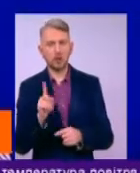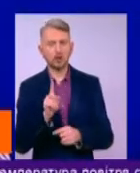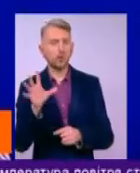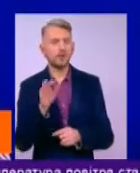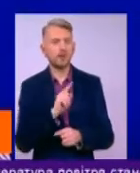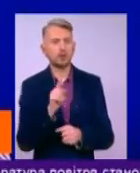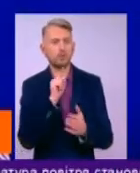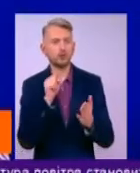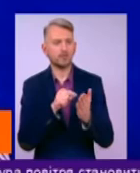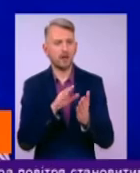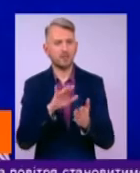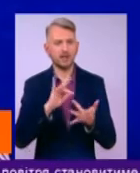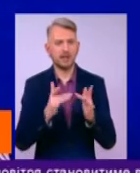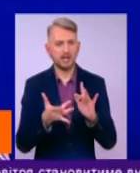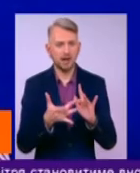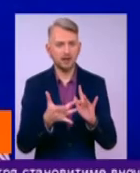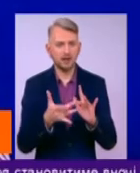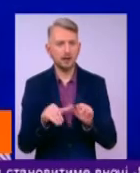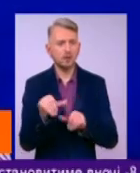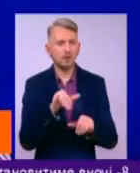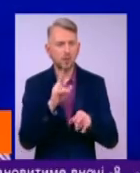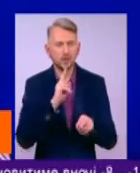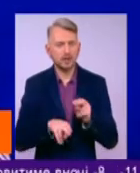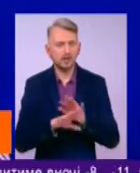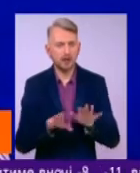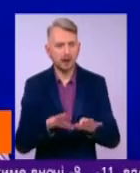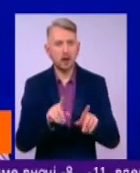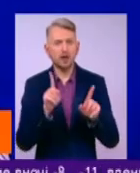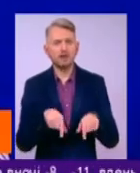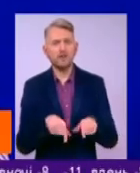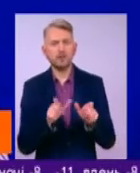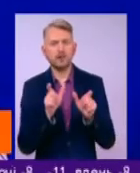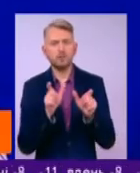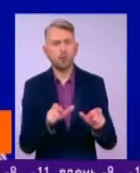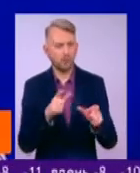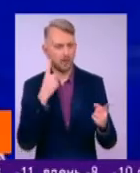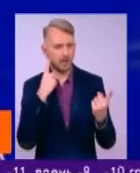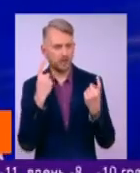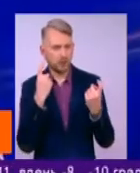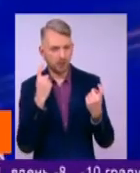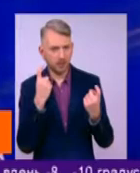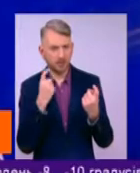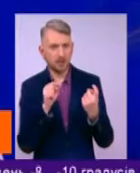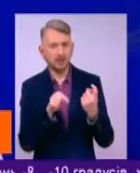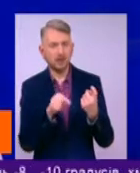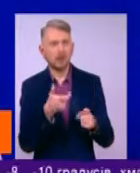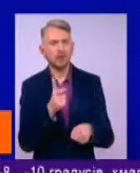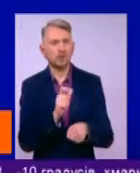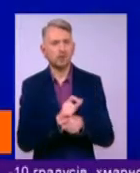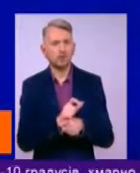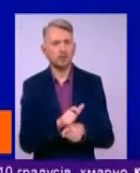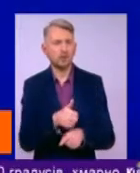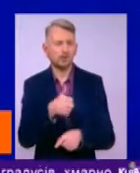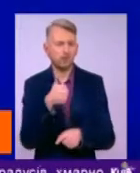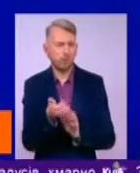що потрапляє в інтернет, нікуди не зникає. І навіть заблокована інформація звідти дуже